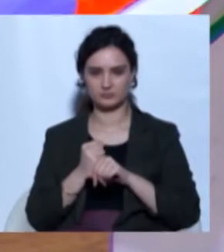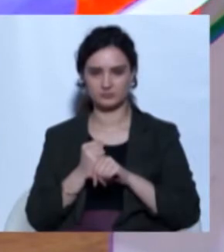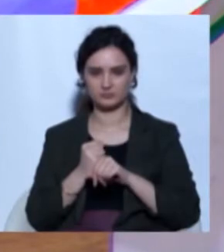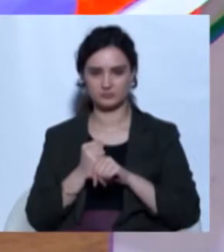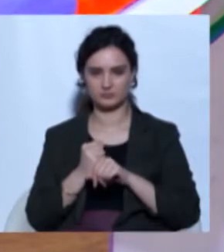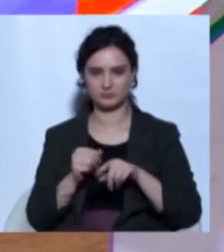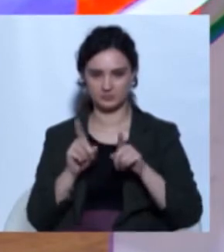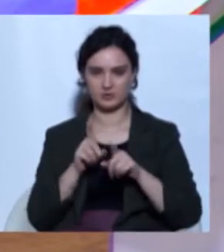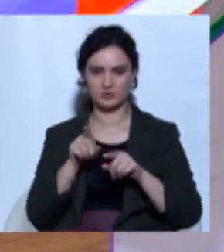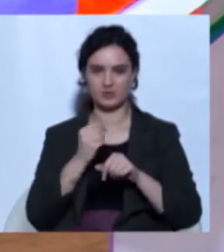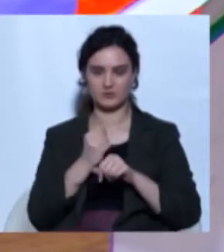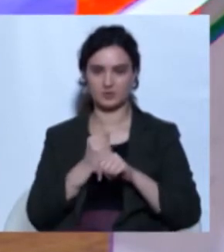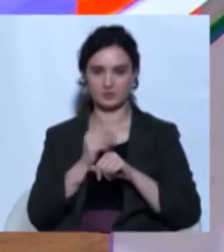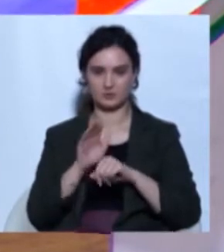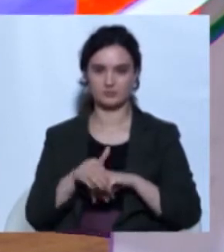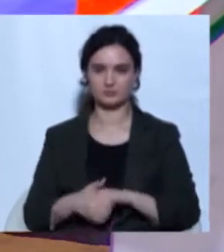აი ასე იყოს, კარგით.